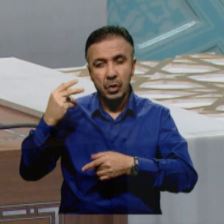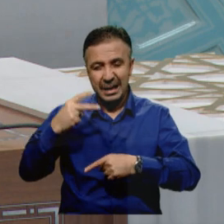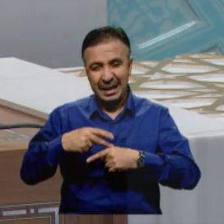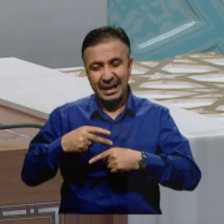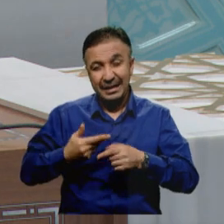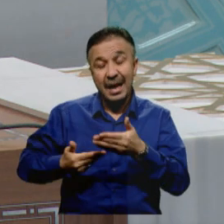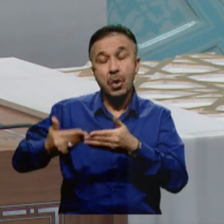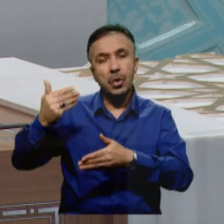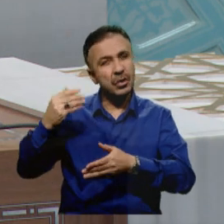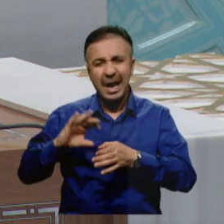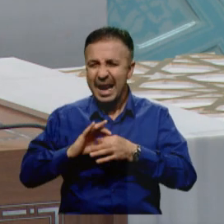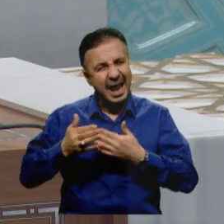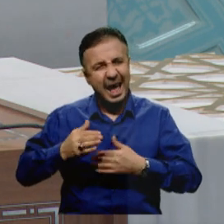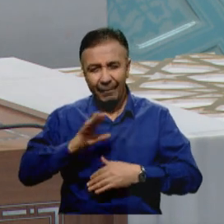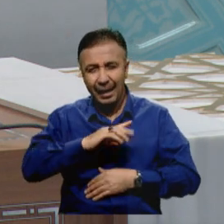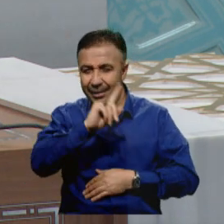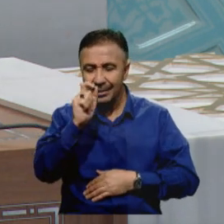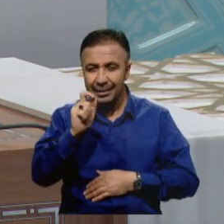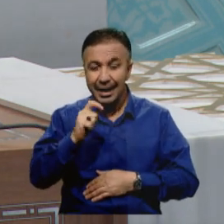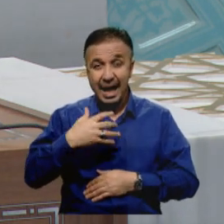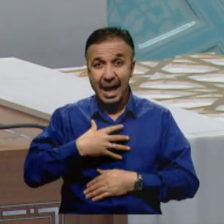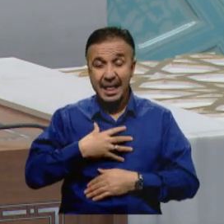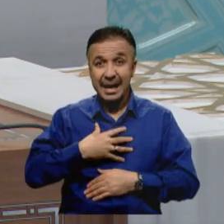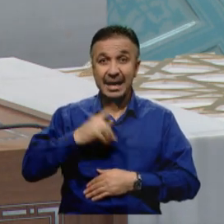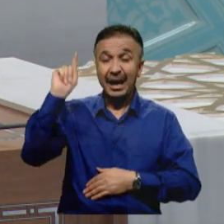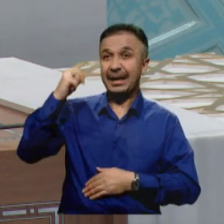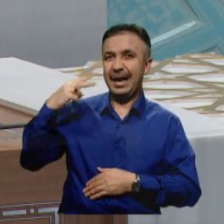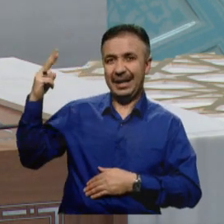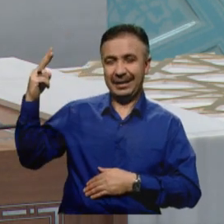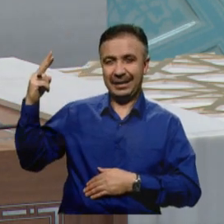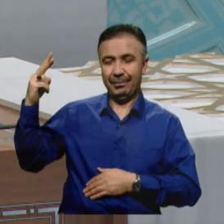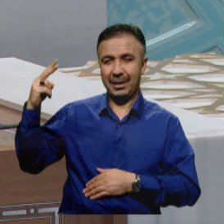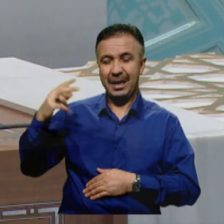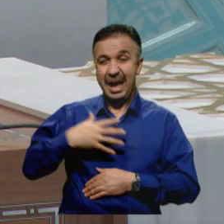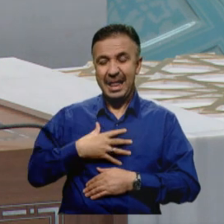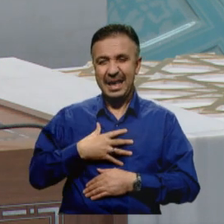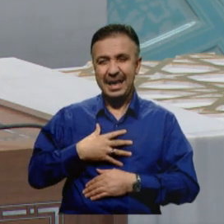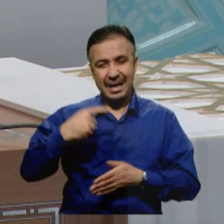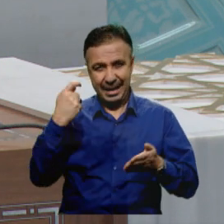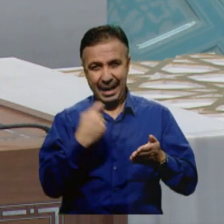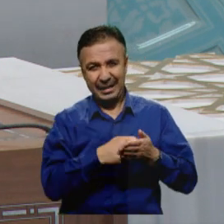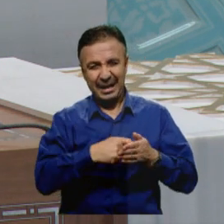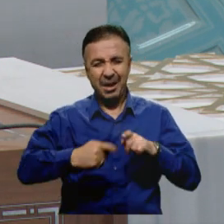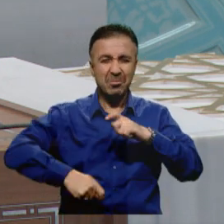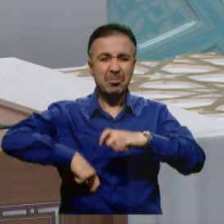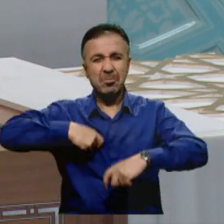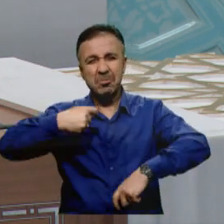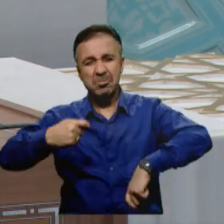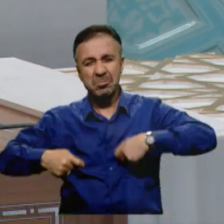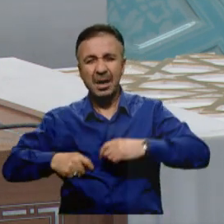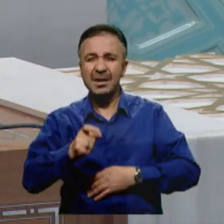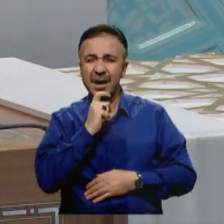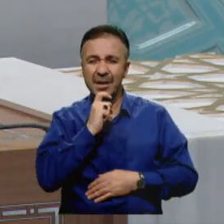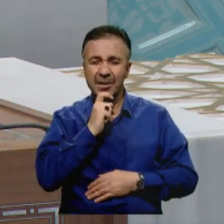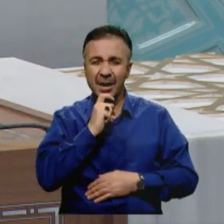ne geliyor kardeşlerim? Dini Allah'a has kılmak. Yani din adına uydurulan yanlışlardan,